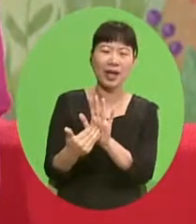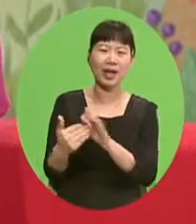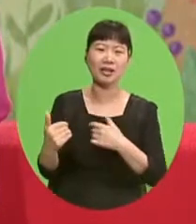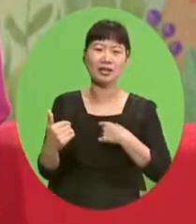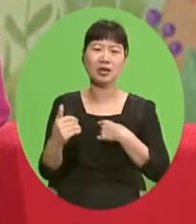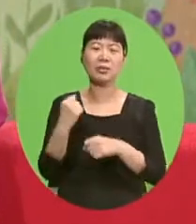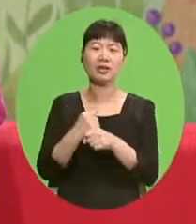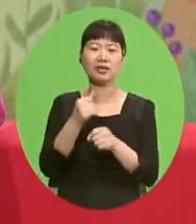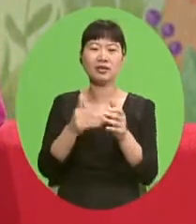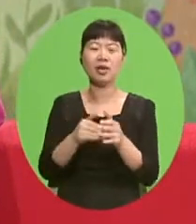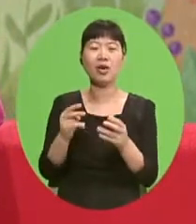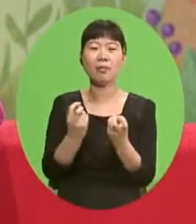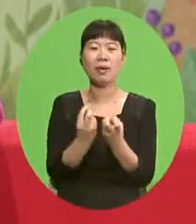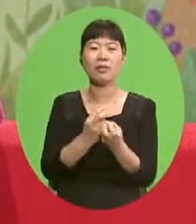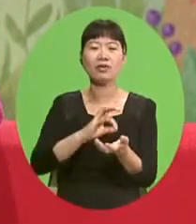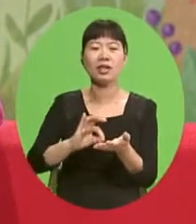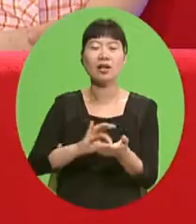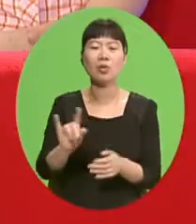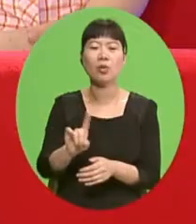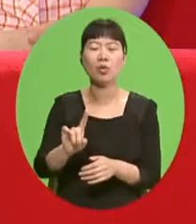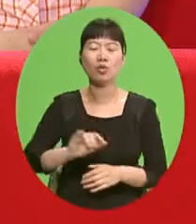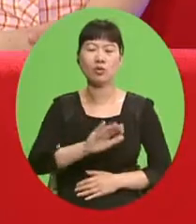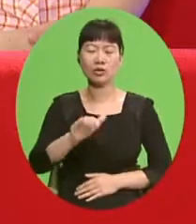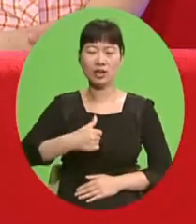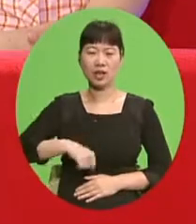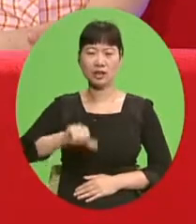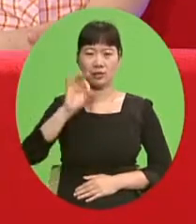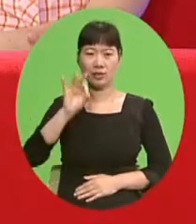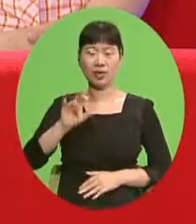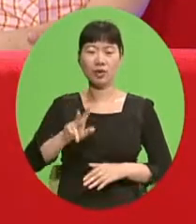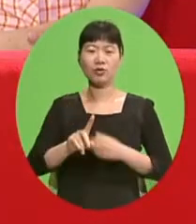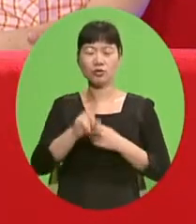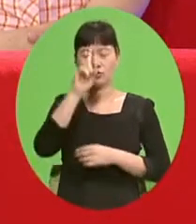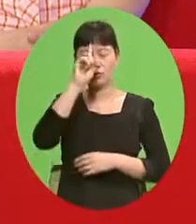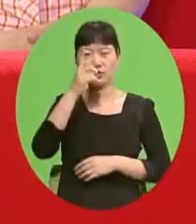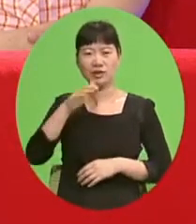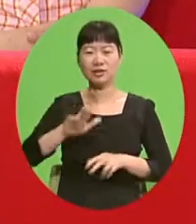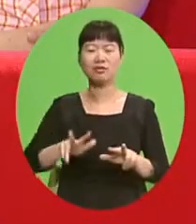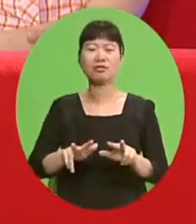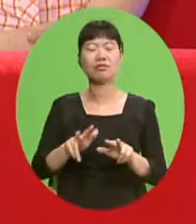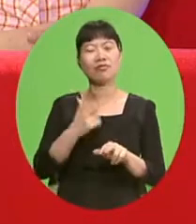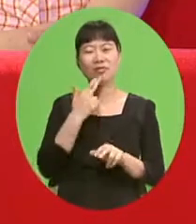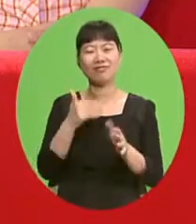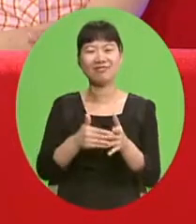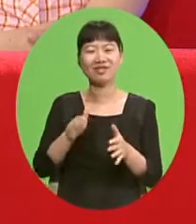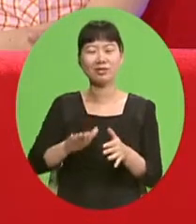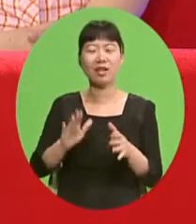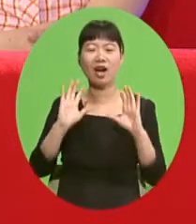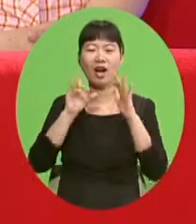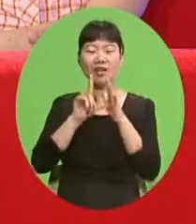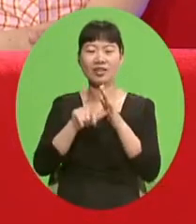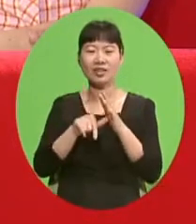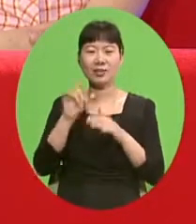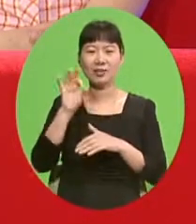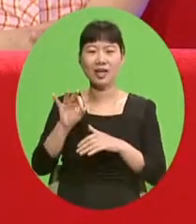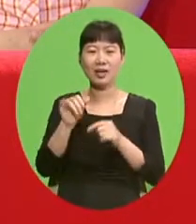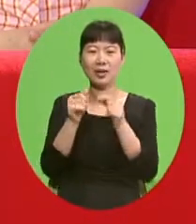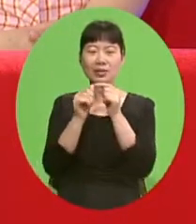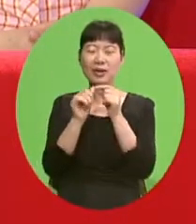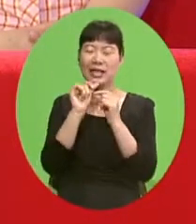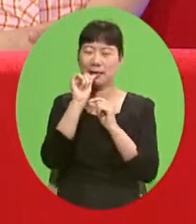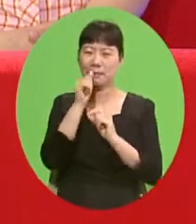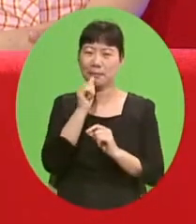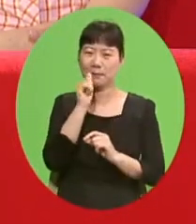만드는데 어떤 방법을 좀쓸 수는 있을까요, 선생님? 사실 우리 아들도요. 지금 중학교 1학년이지만 지금은 안 그러는데요. 이제 아주 어렸을 때는 손톱을 많이